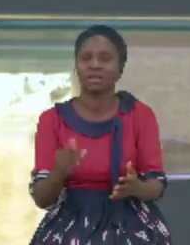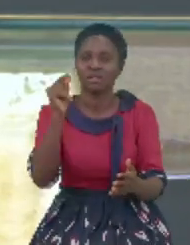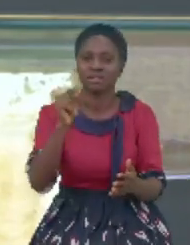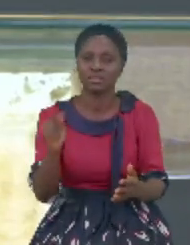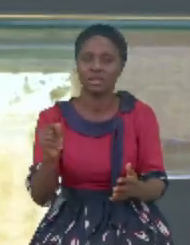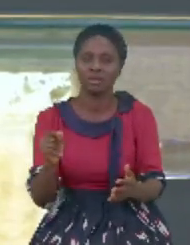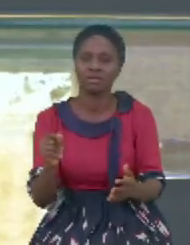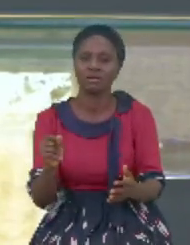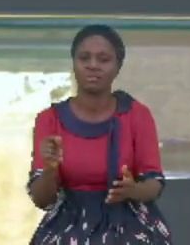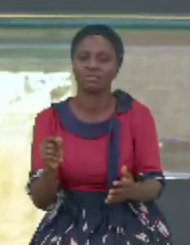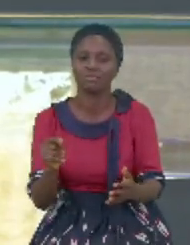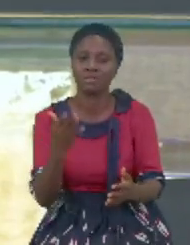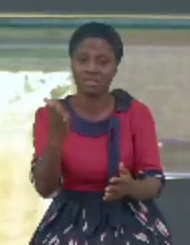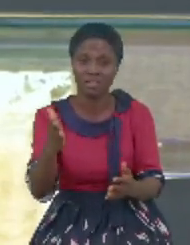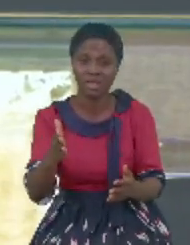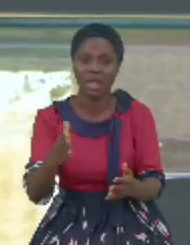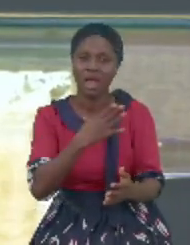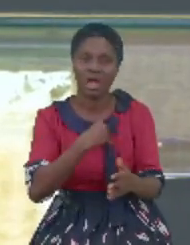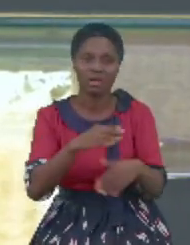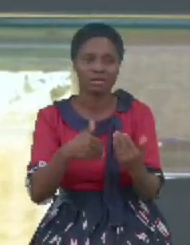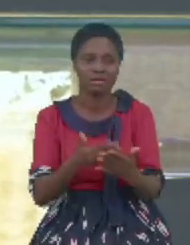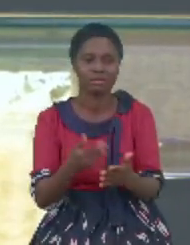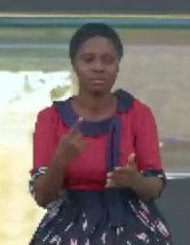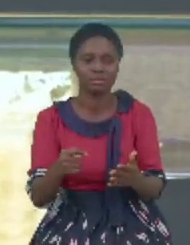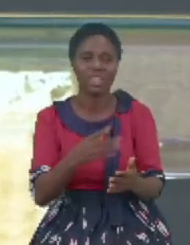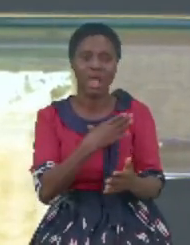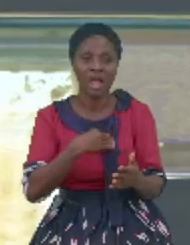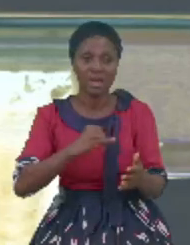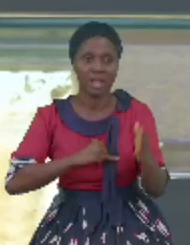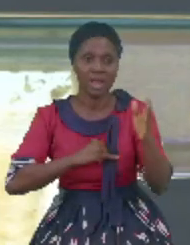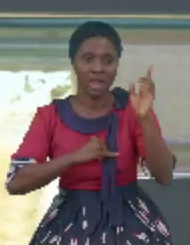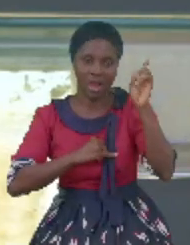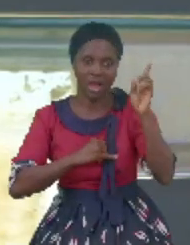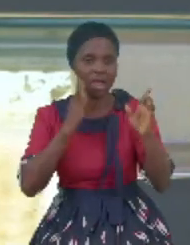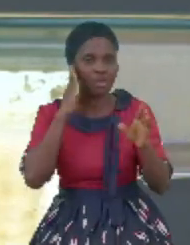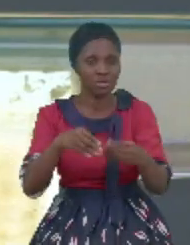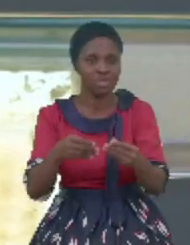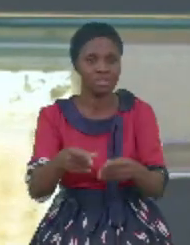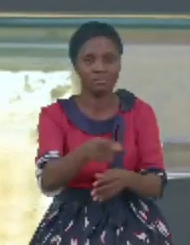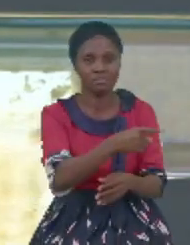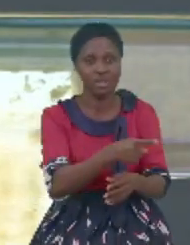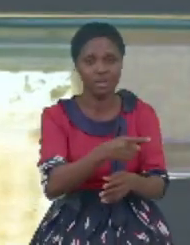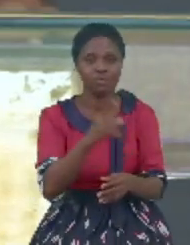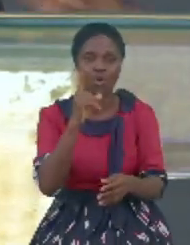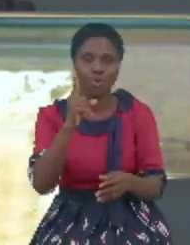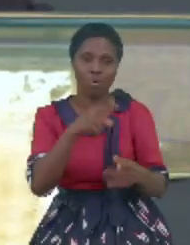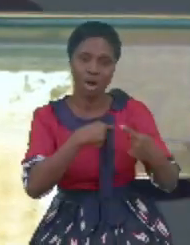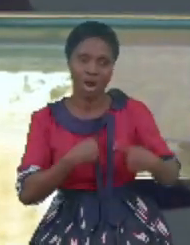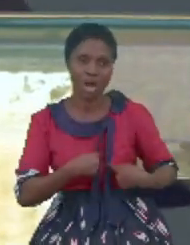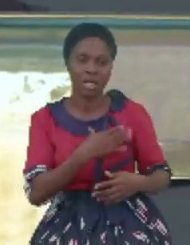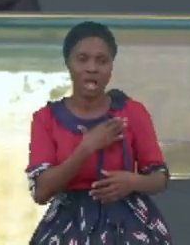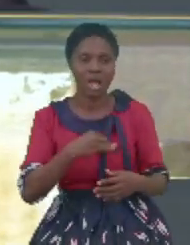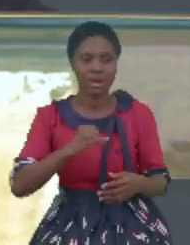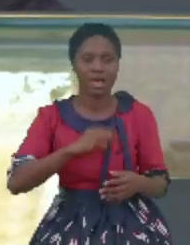Je leur donnerai un même cœur et je mettrai en vous un esprit